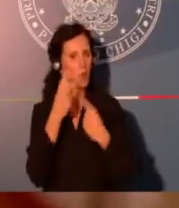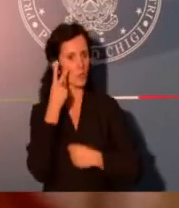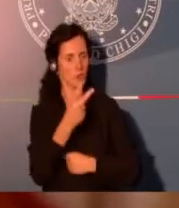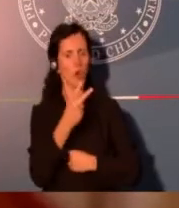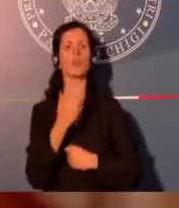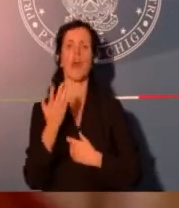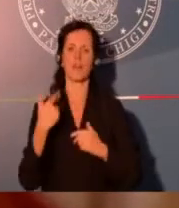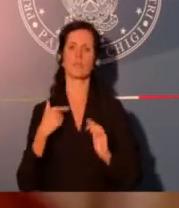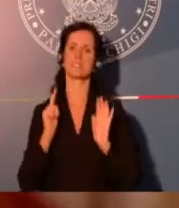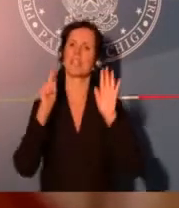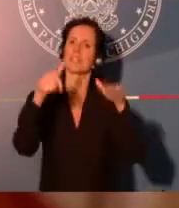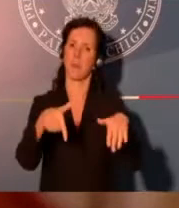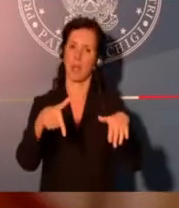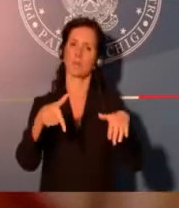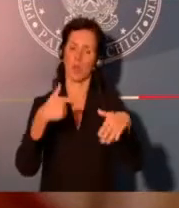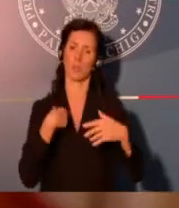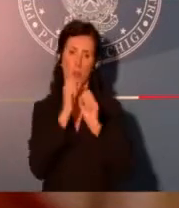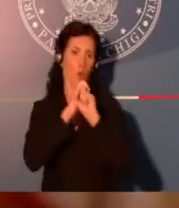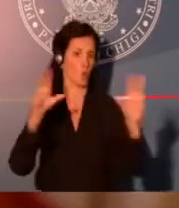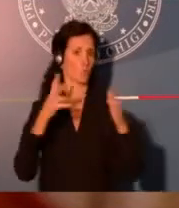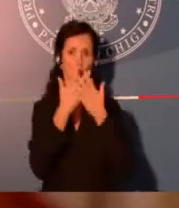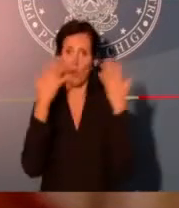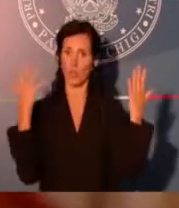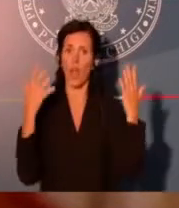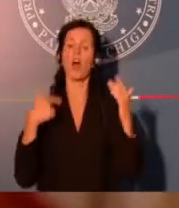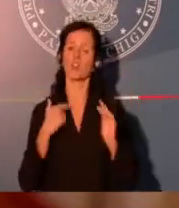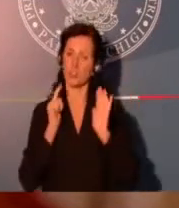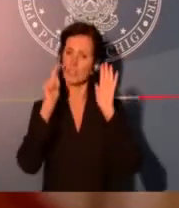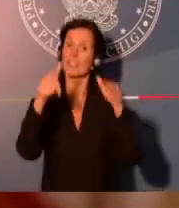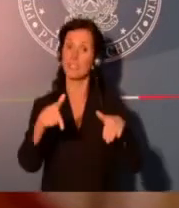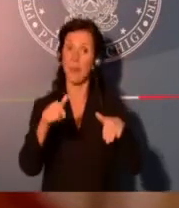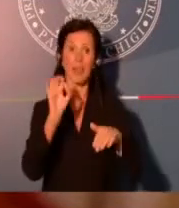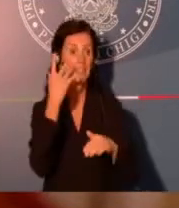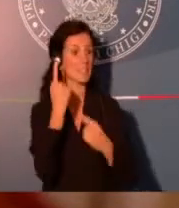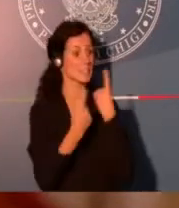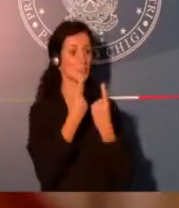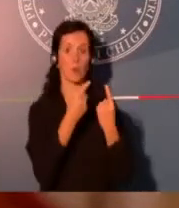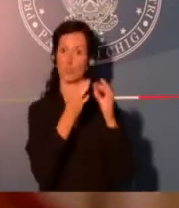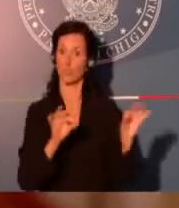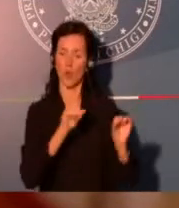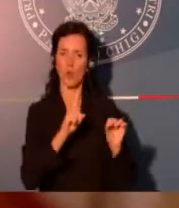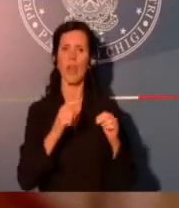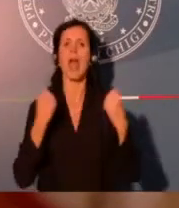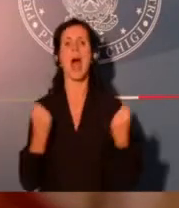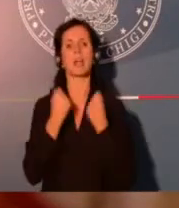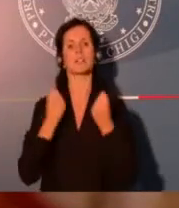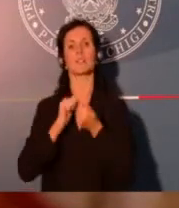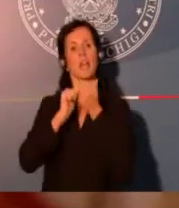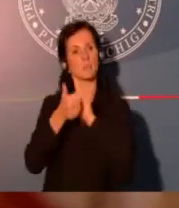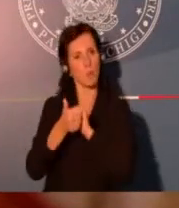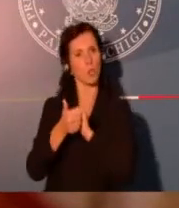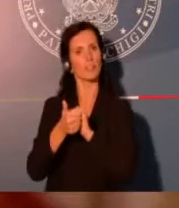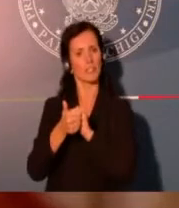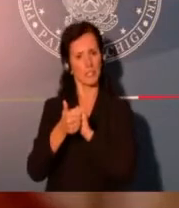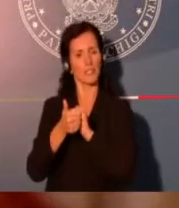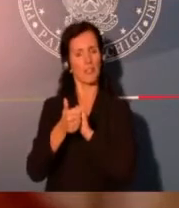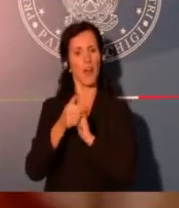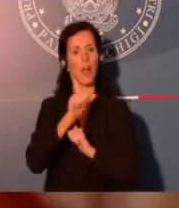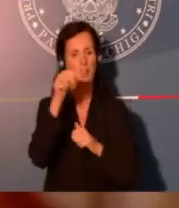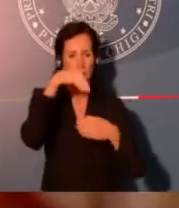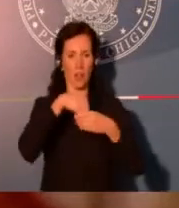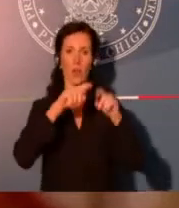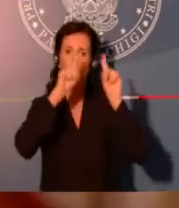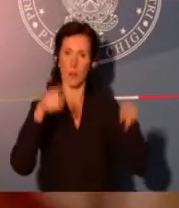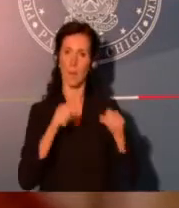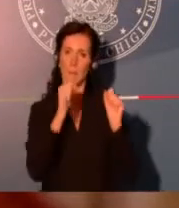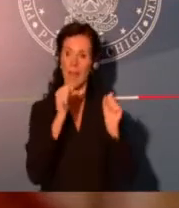molta chiarezza, saremo costretti a sospendere anche l'attività sportiva che si svolge al chiuso nelle palestre